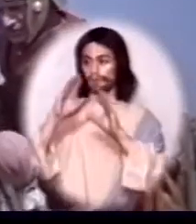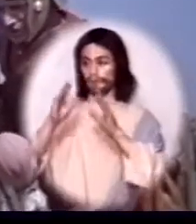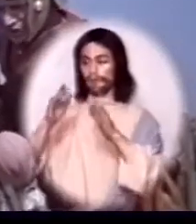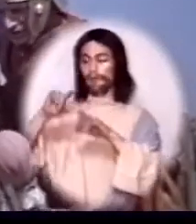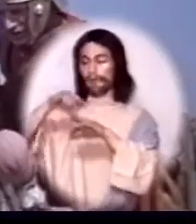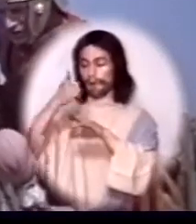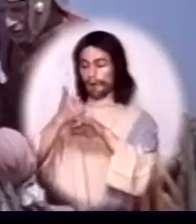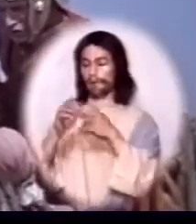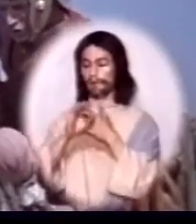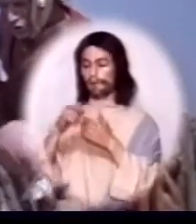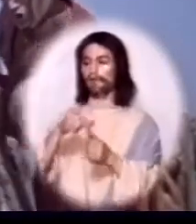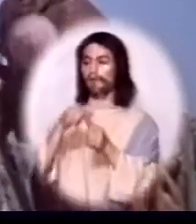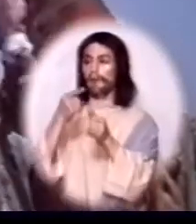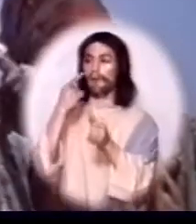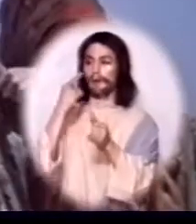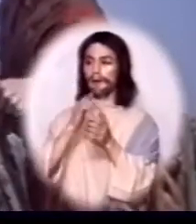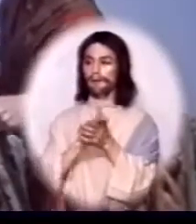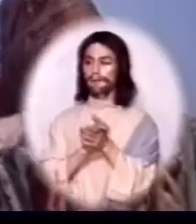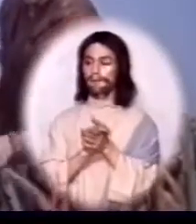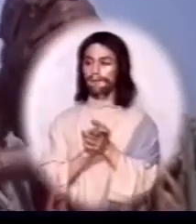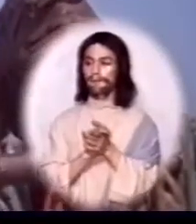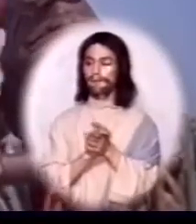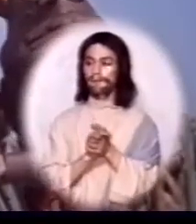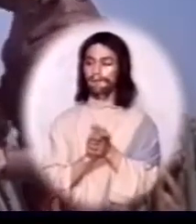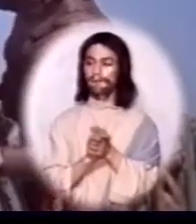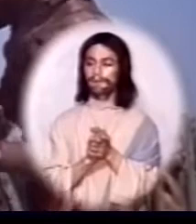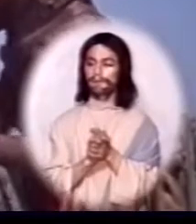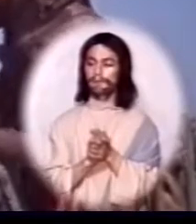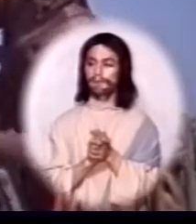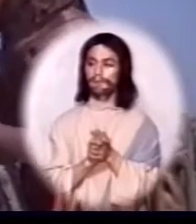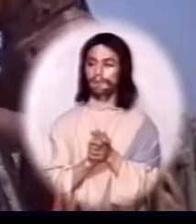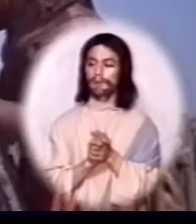유대인의 왕이거든. 너를 구원해라.